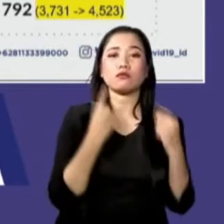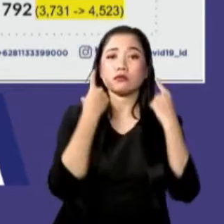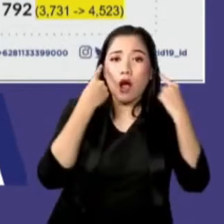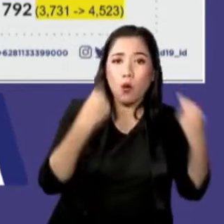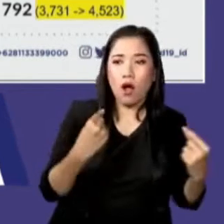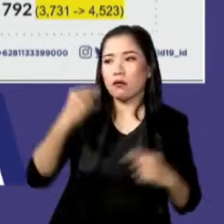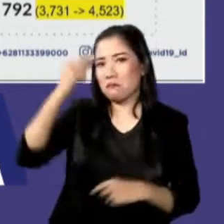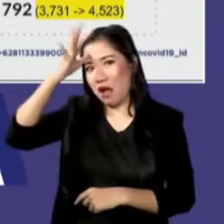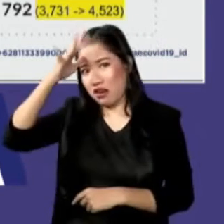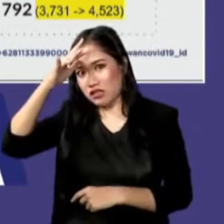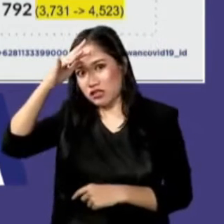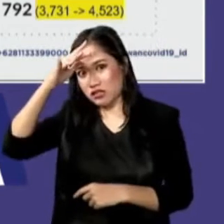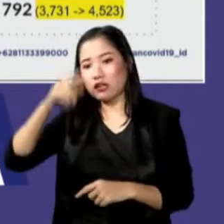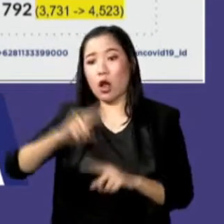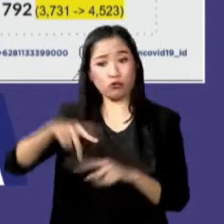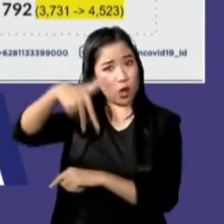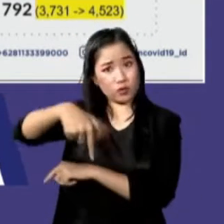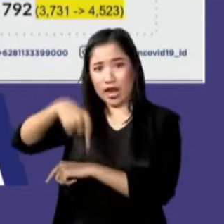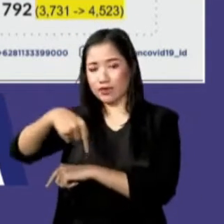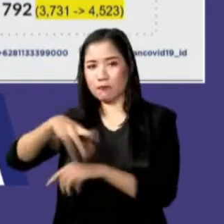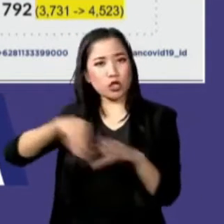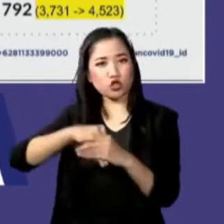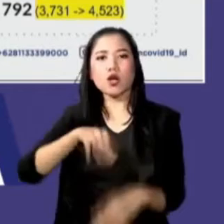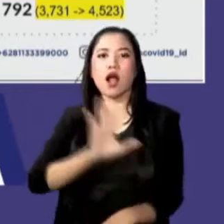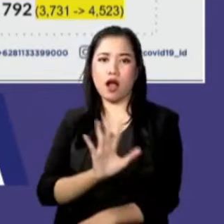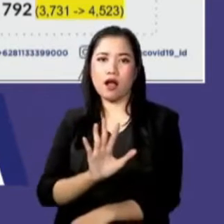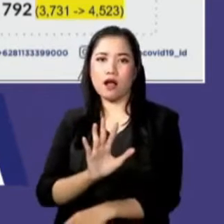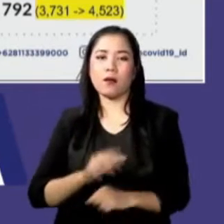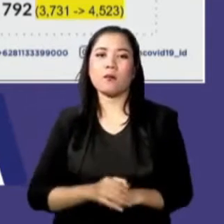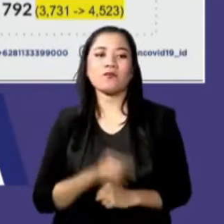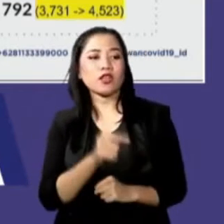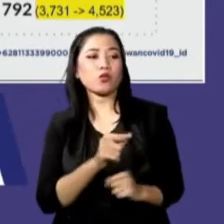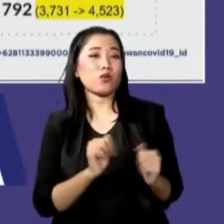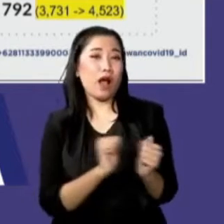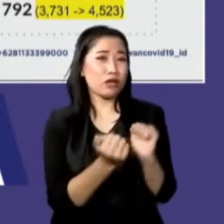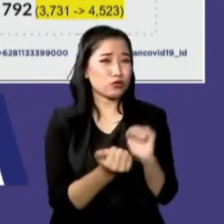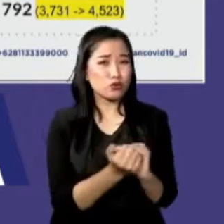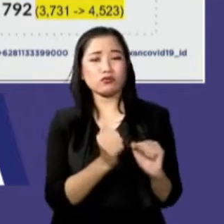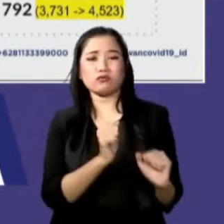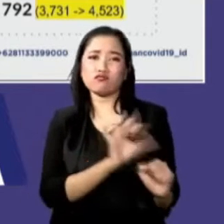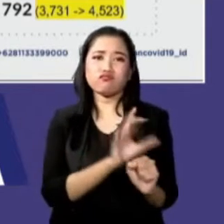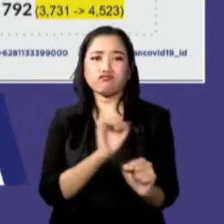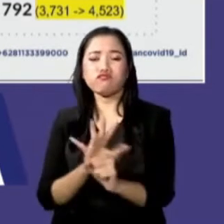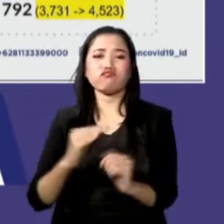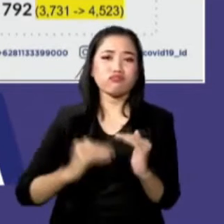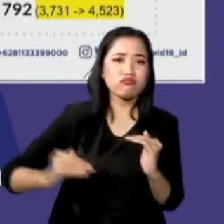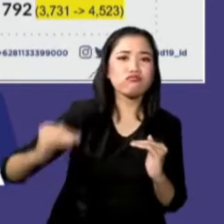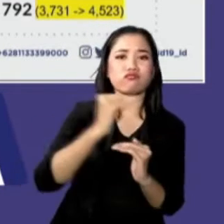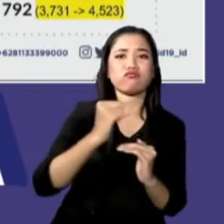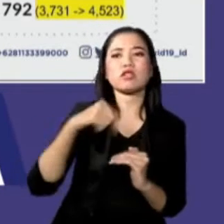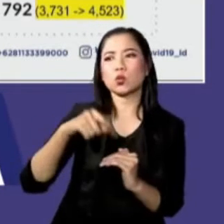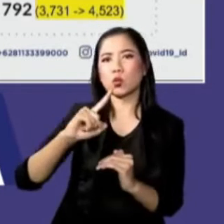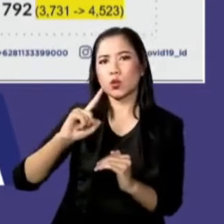kecuali Sulawesi Selatan. Kenaikan penambahan kasus harian yang sangat tinggi, bahkan tertinggi semenjak